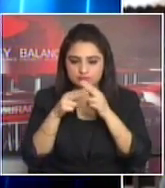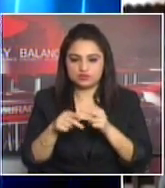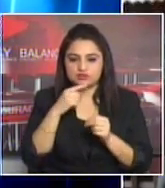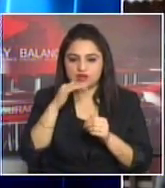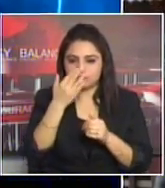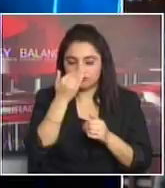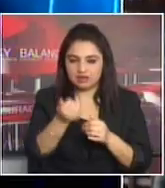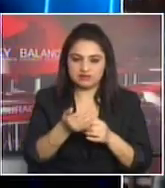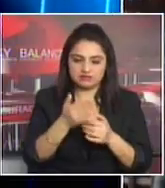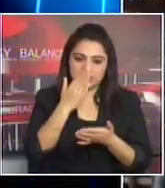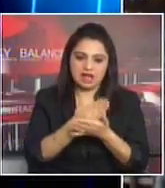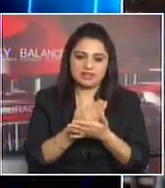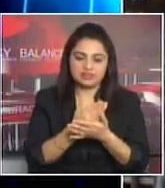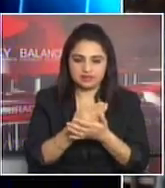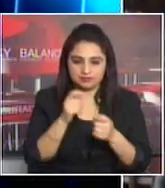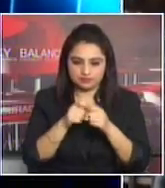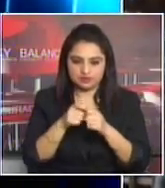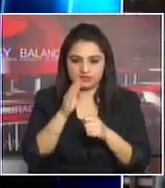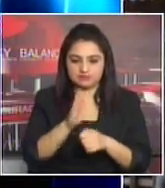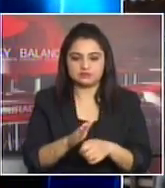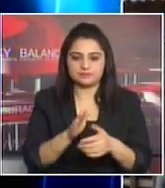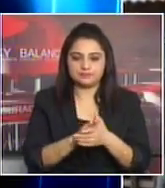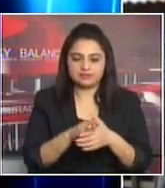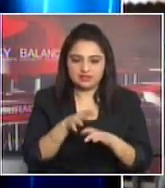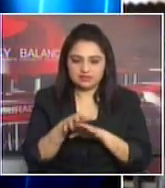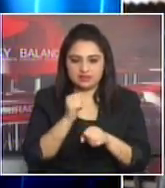पहिलो चरणमा फ्रेम स्ट्रक्चरका लागि आएको बजेटबाट